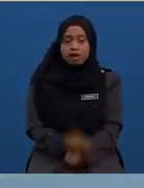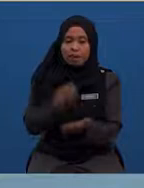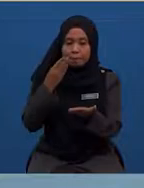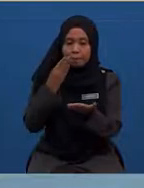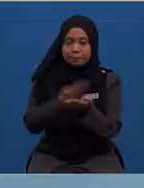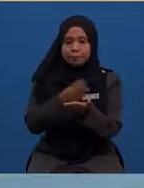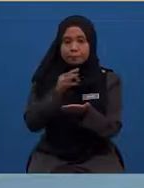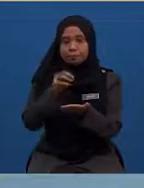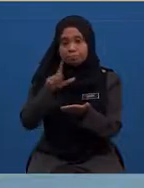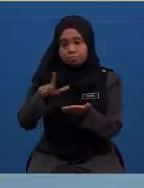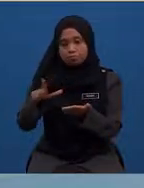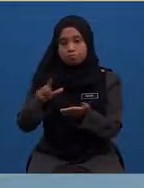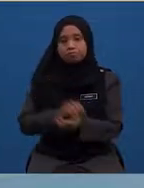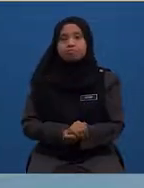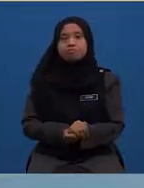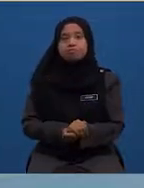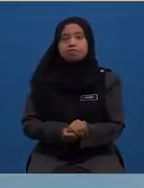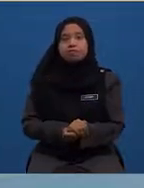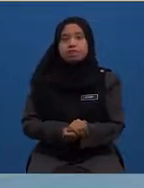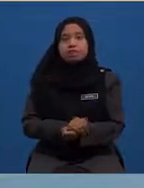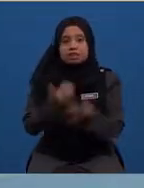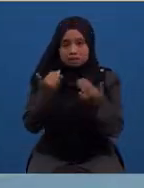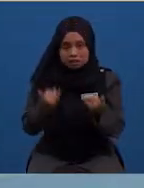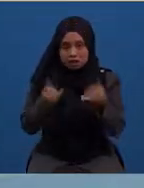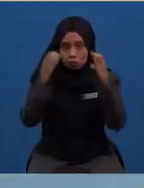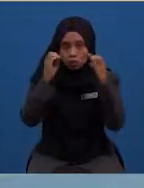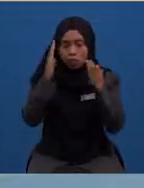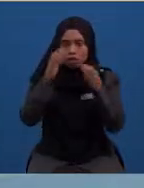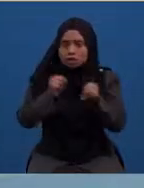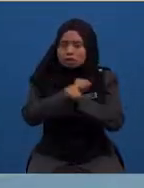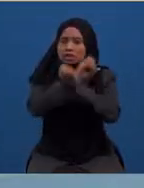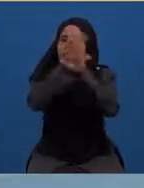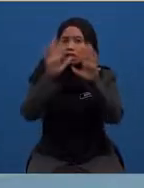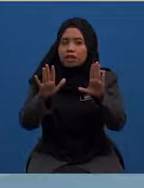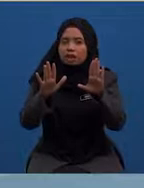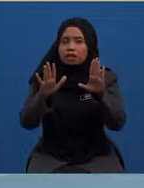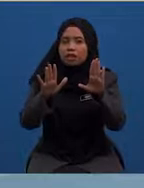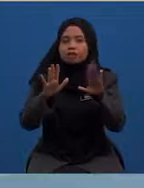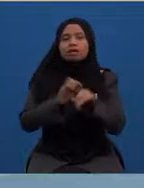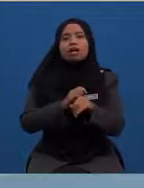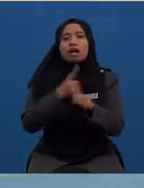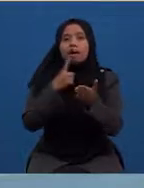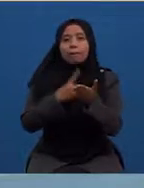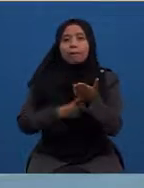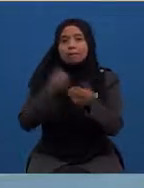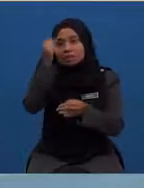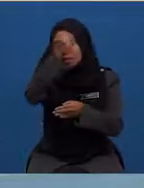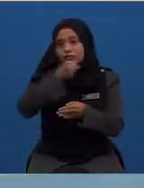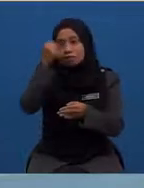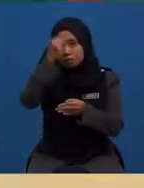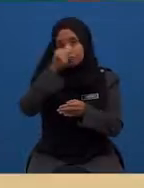Baiklah murid semua. Sekarang, cikgu akan terangkan secara terperinci berkenaan dengan